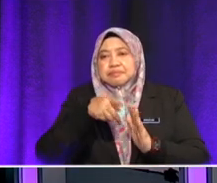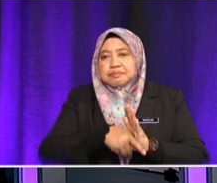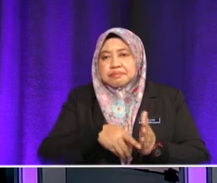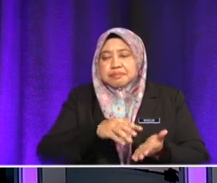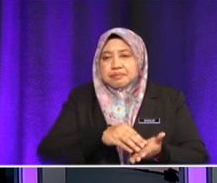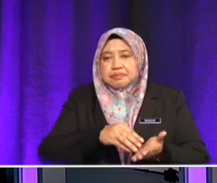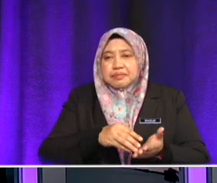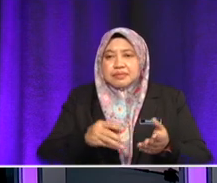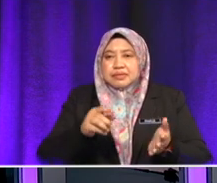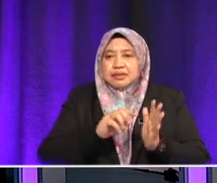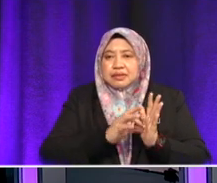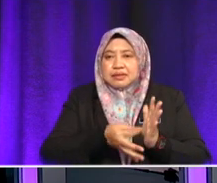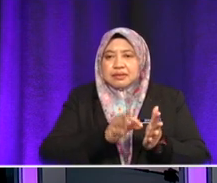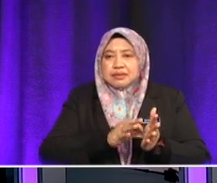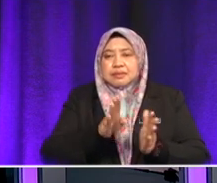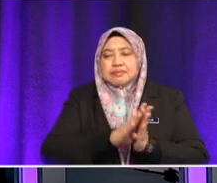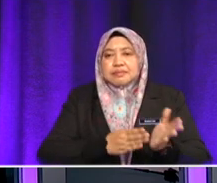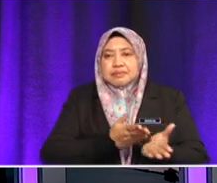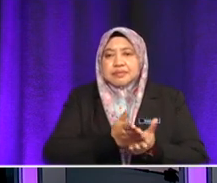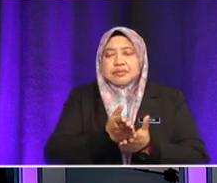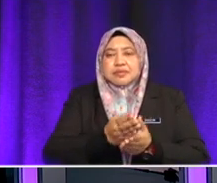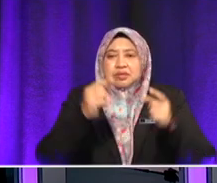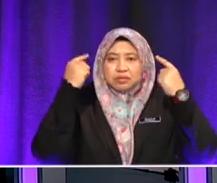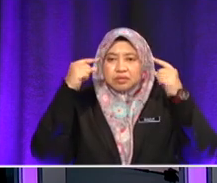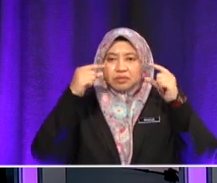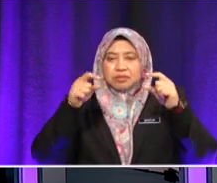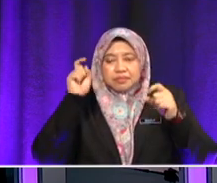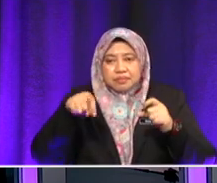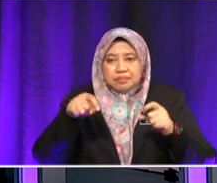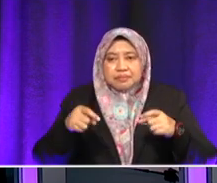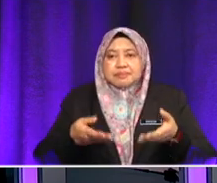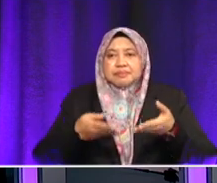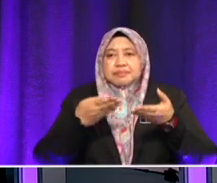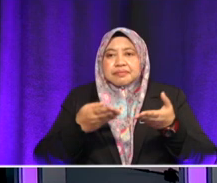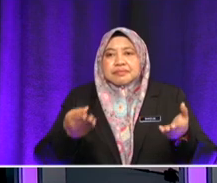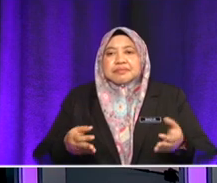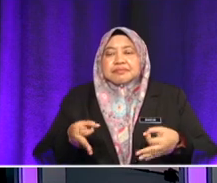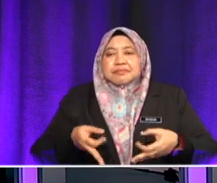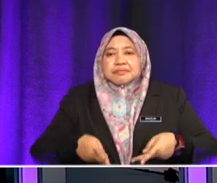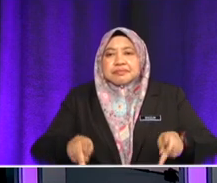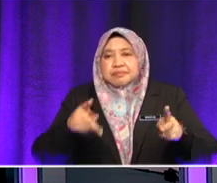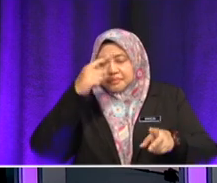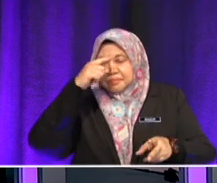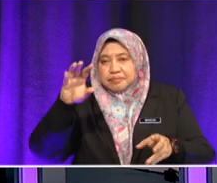bermaksud guru perlu memberi peluang kepada murid untuk mencapai tahap penguasaan yang lebih baik